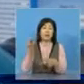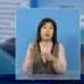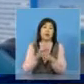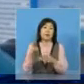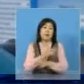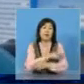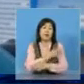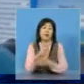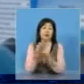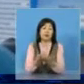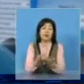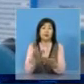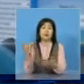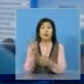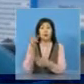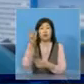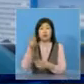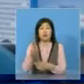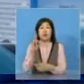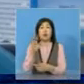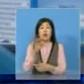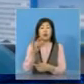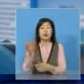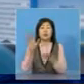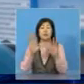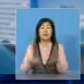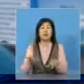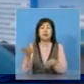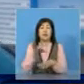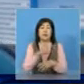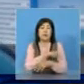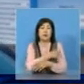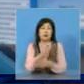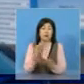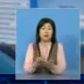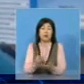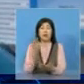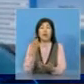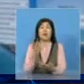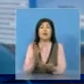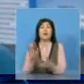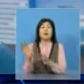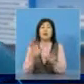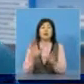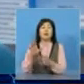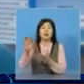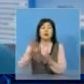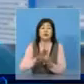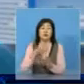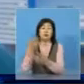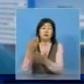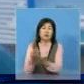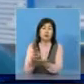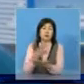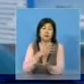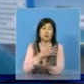қабылдауда. Сонымен қатар 11 адам Қордай ауданының орталық ауруханасында жатыр. Олардың біреуі жансақтау бөлімінде. Жалпы Қордай ауданынан 20